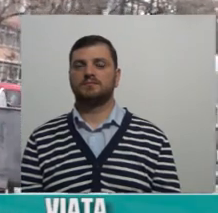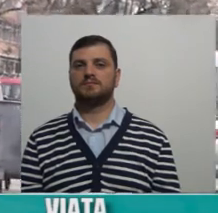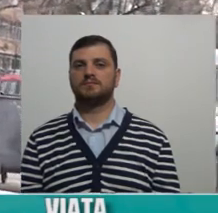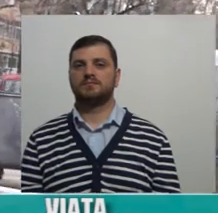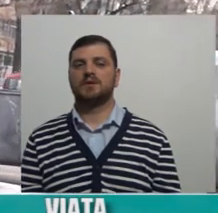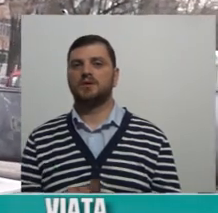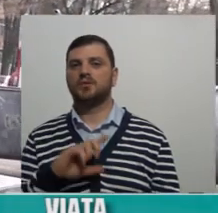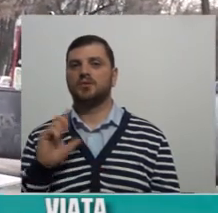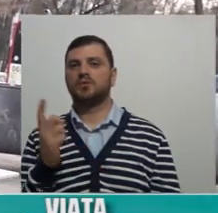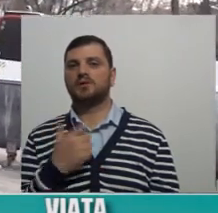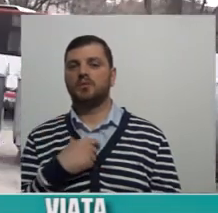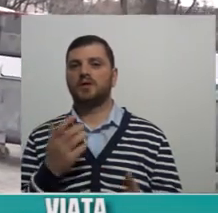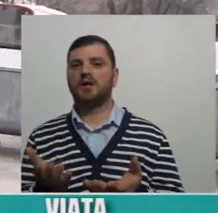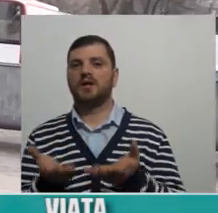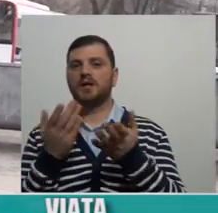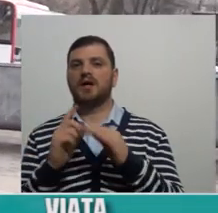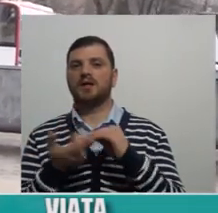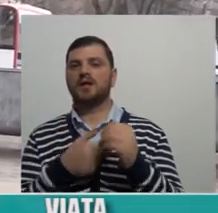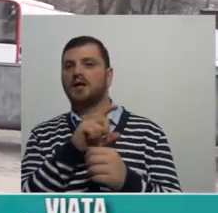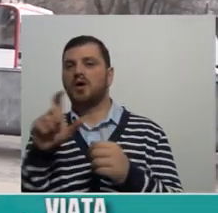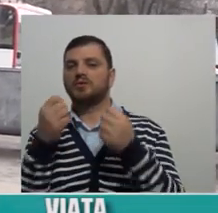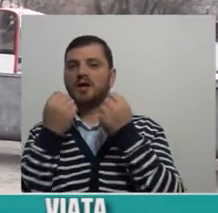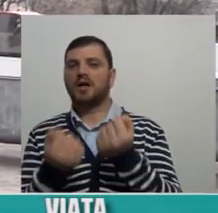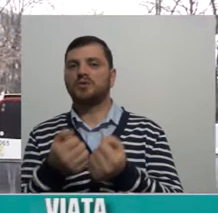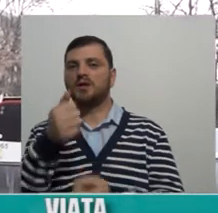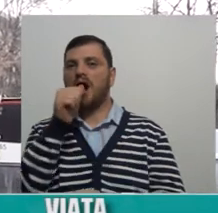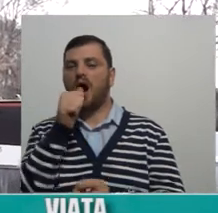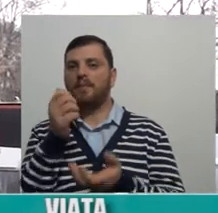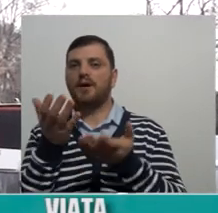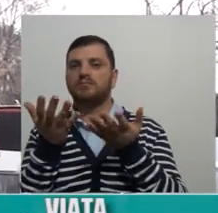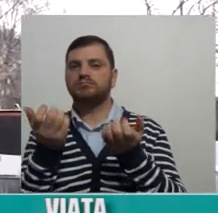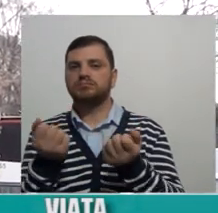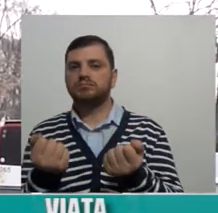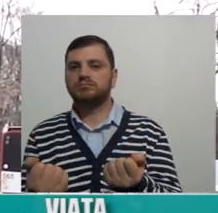Acum probabil se poate ridica din cauza greutății apei.